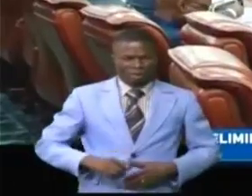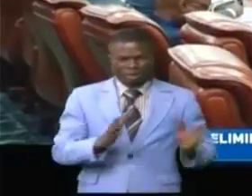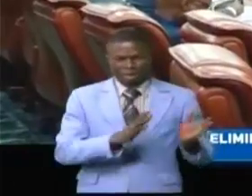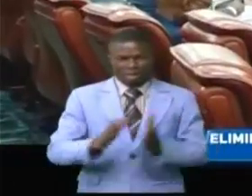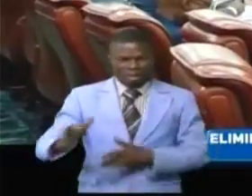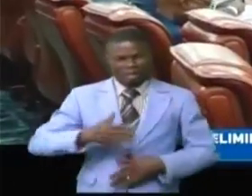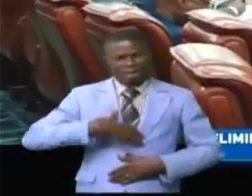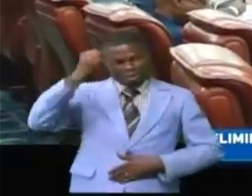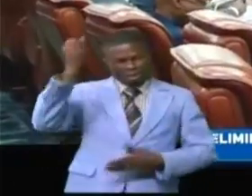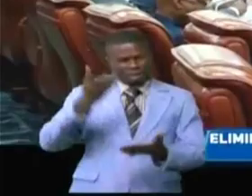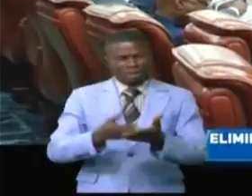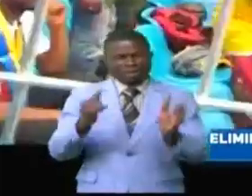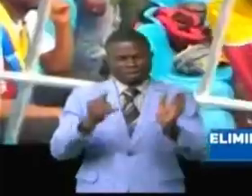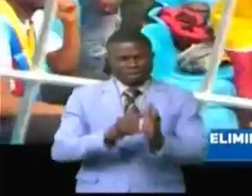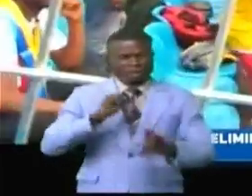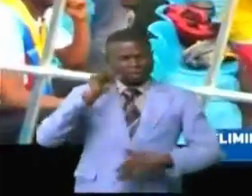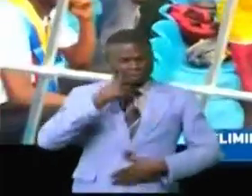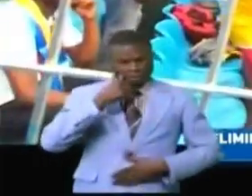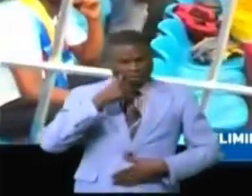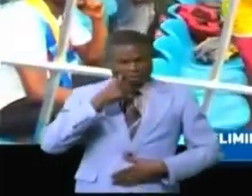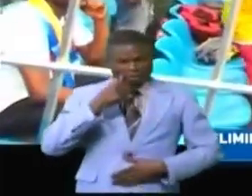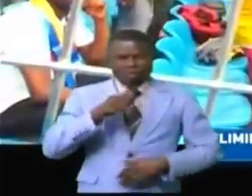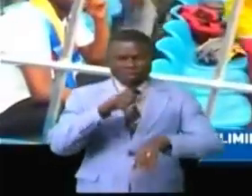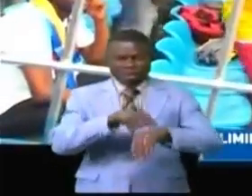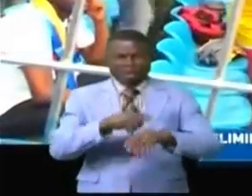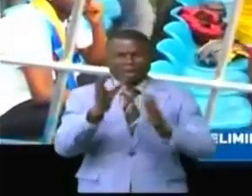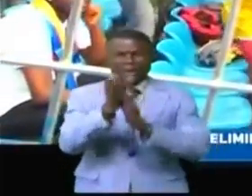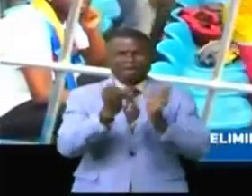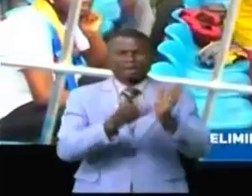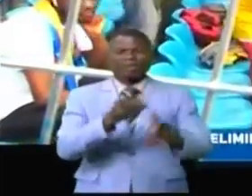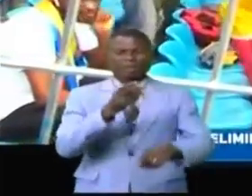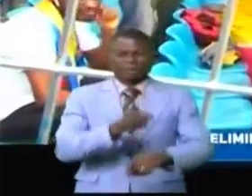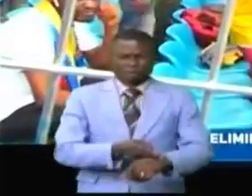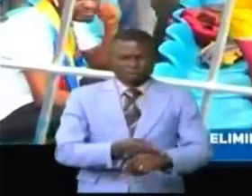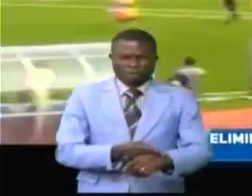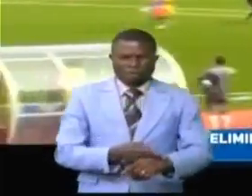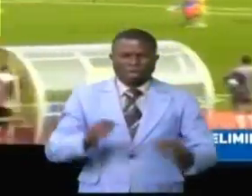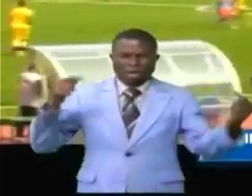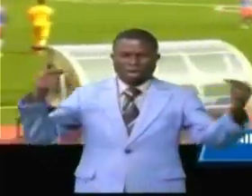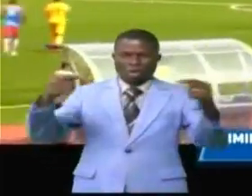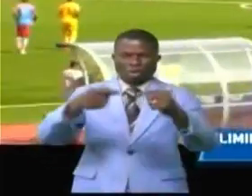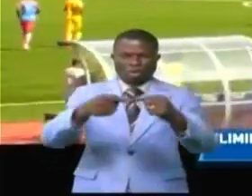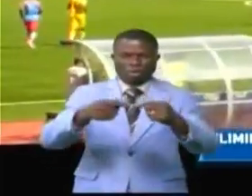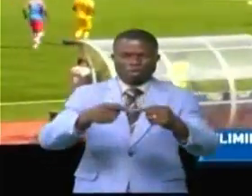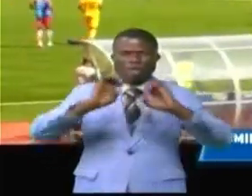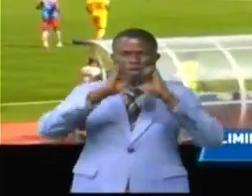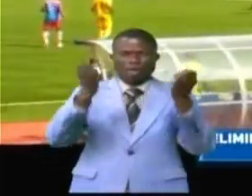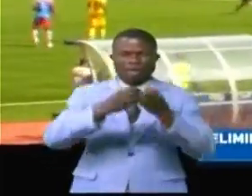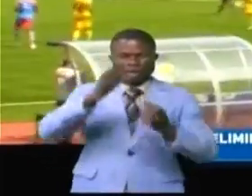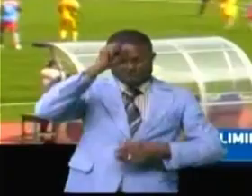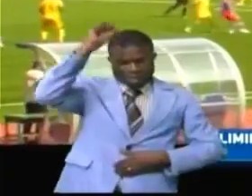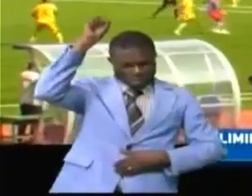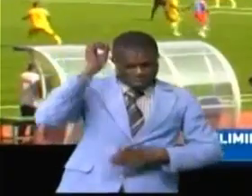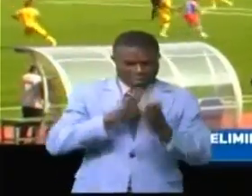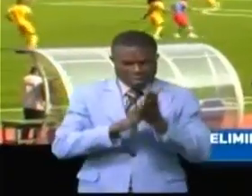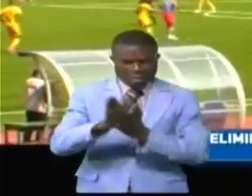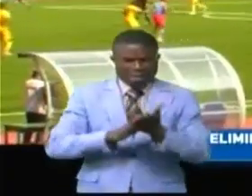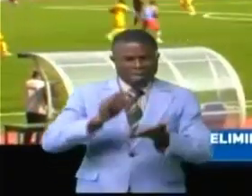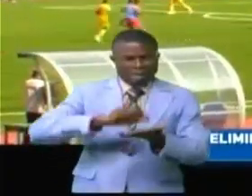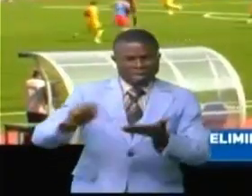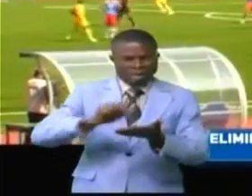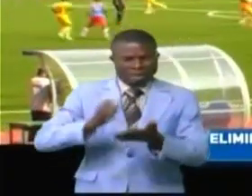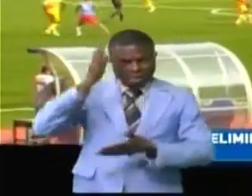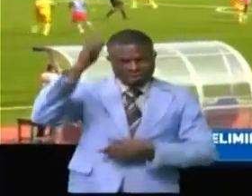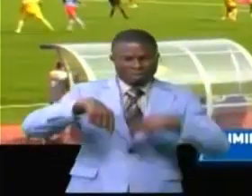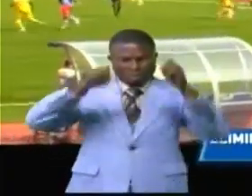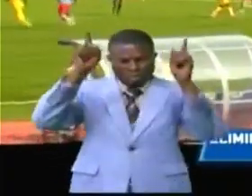premier challenge ce samedi sous le coup de 17h au Stade de Martyrs face à l'équipe du Soudan avant de se concentrer sur les éliminatoires de la prochaine édition